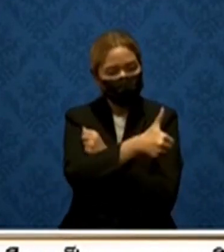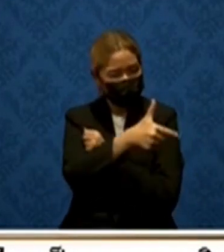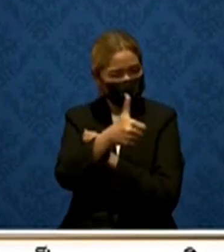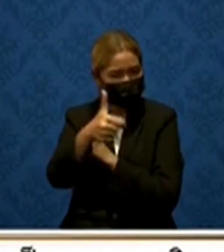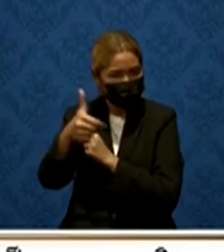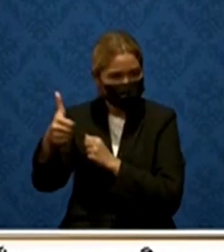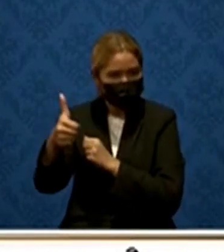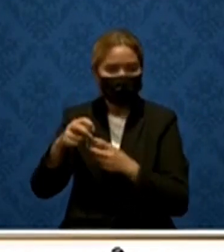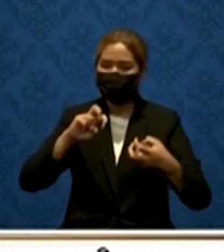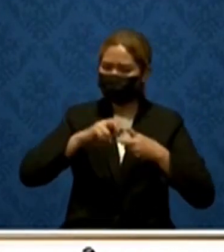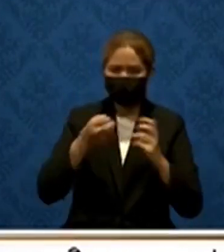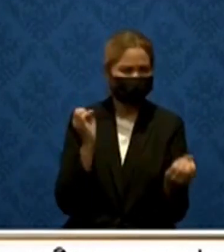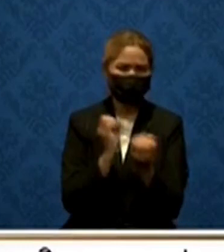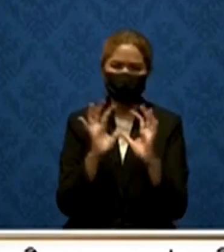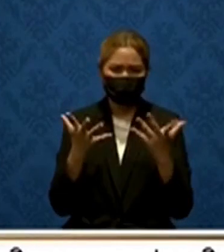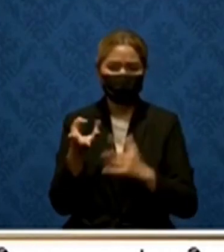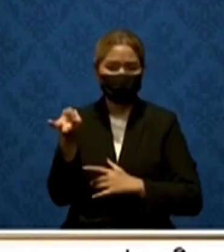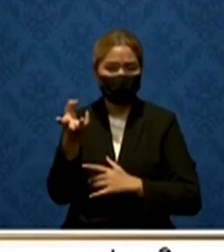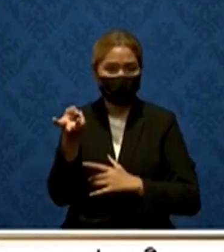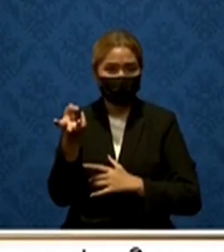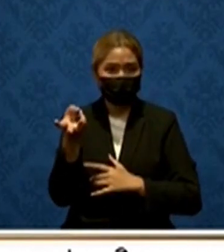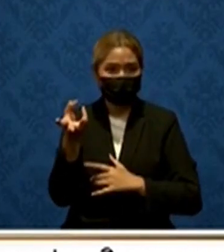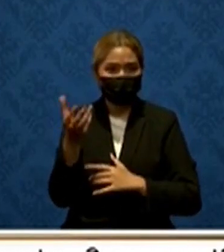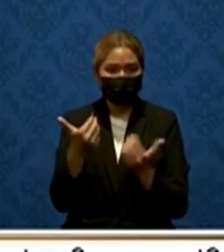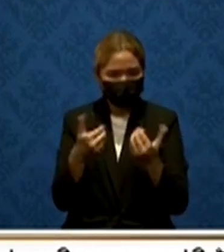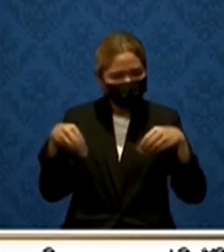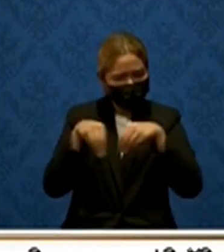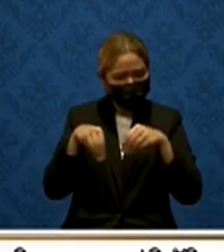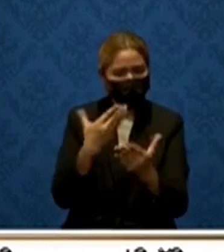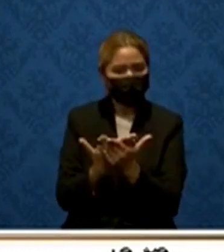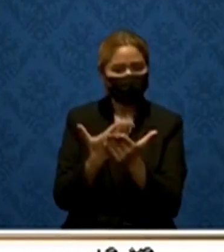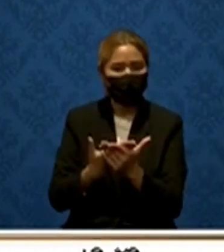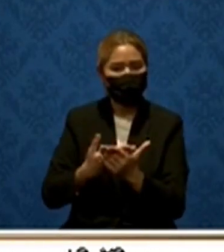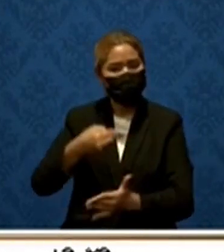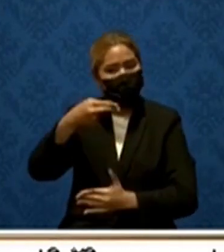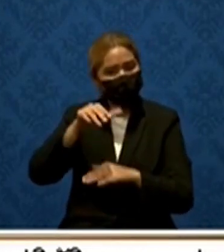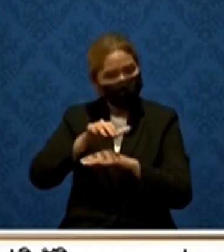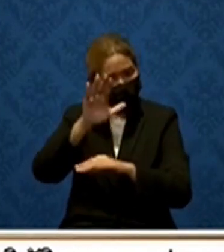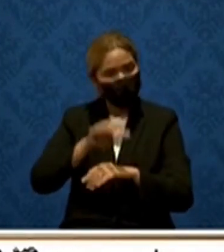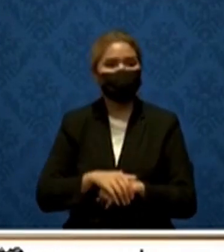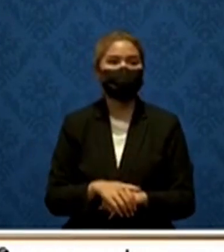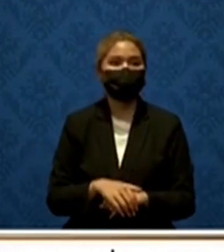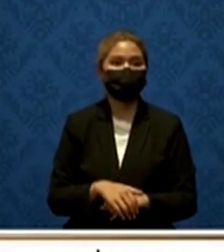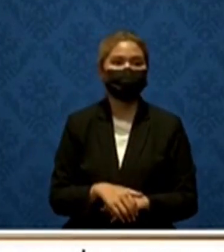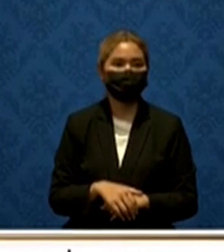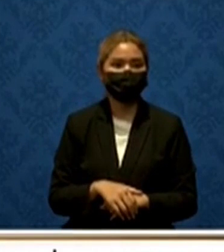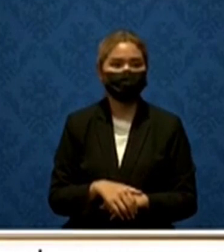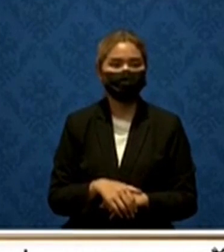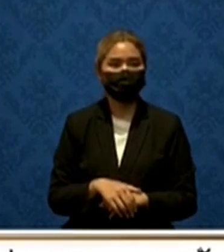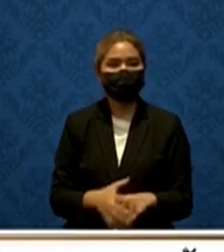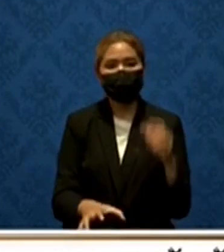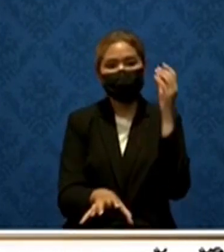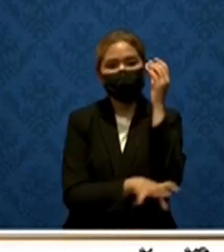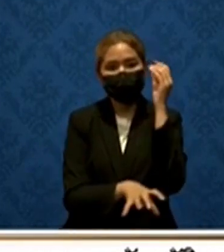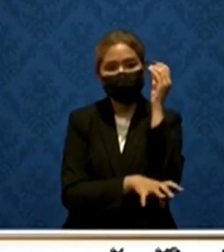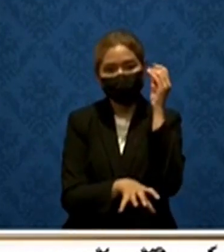ข้าวนี้ก็จะไปเยี่มือนห เบาเปิดเจ้ามันสำหลังไป 3 บากว่านะครับจากบาทกา-กว่า